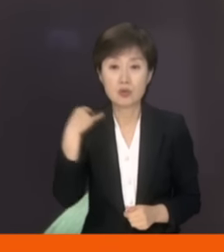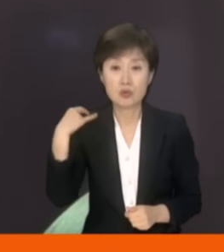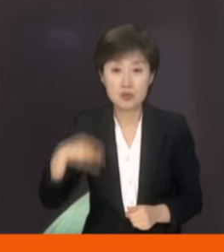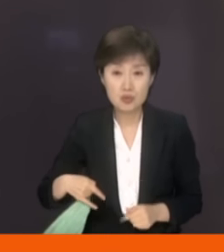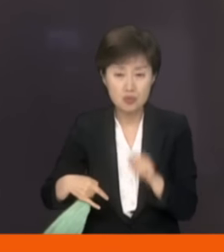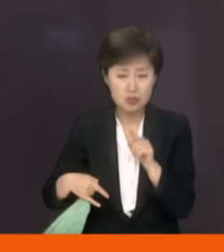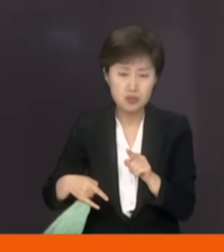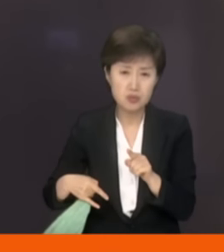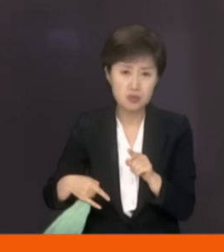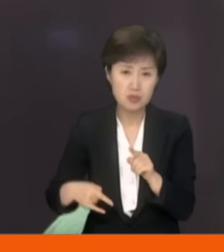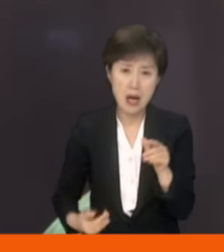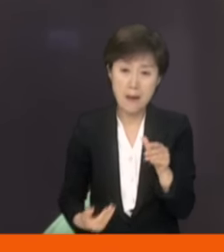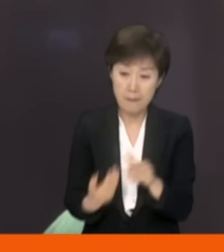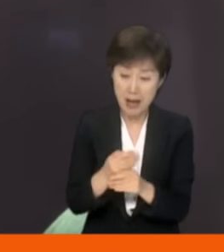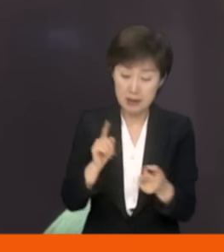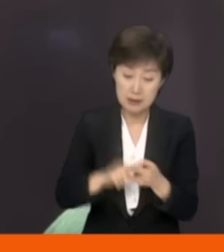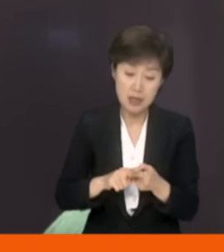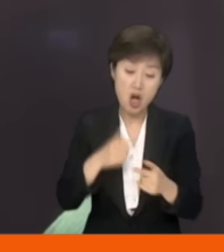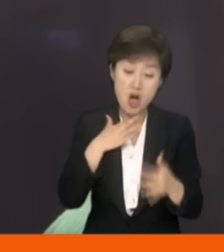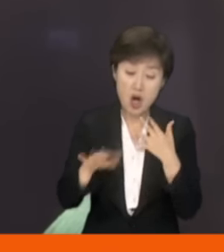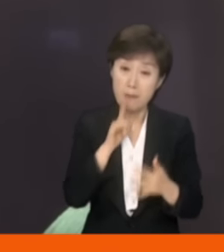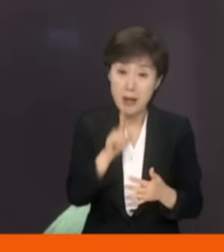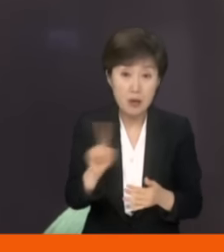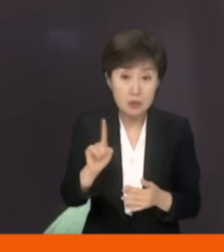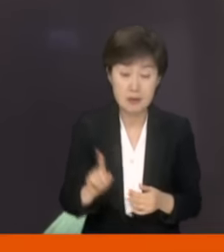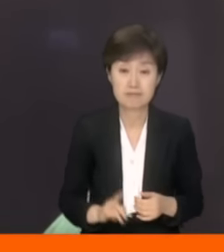중국에서는 논란을 적극 해명하는 모습이네요.